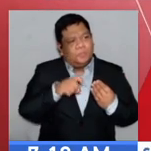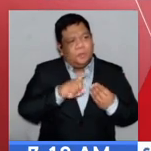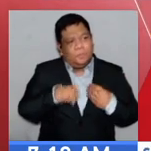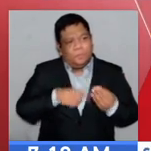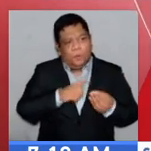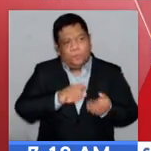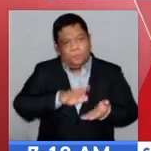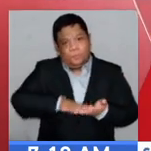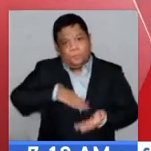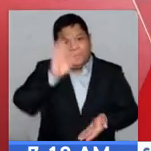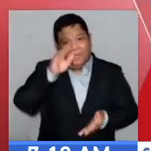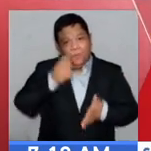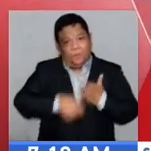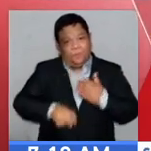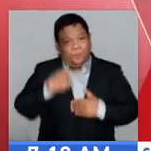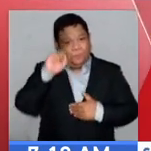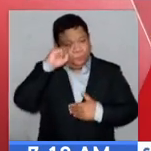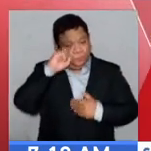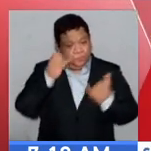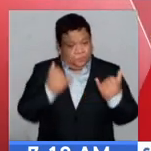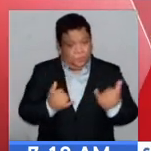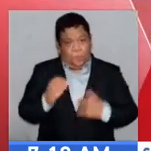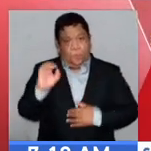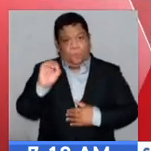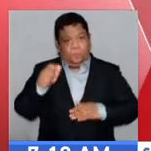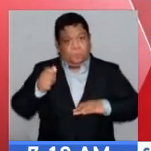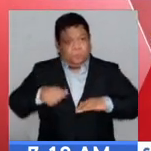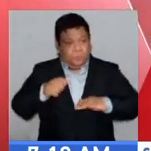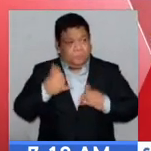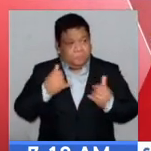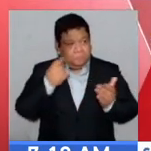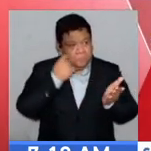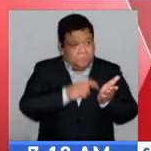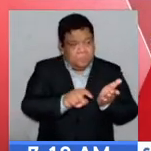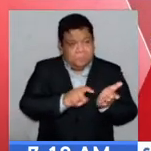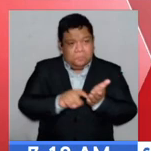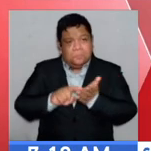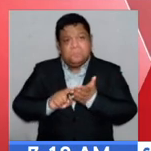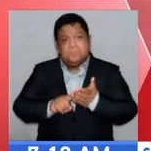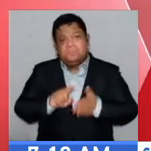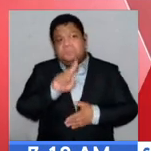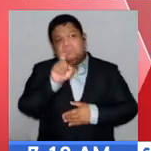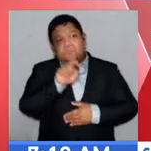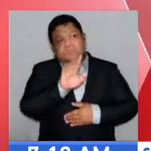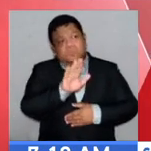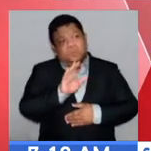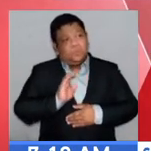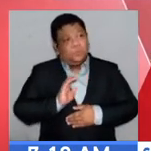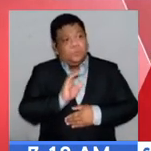Ang ombudsman, nag-iimbestigan na rin po. So, kamusta dyan sa kamera?